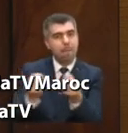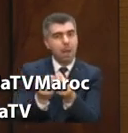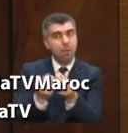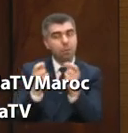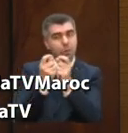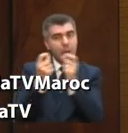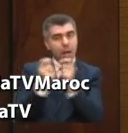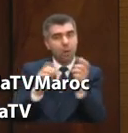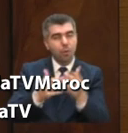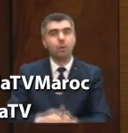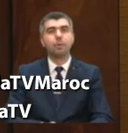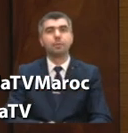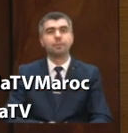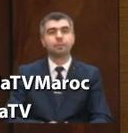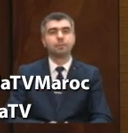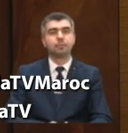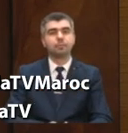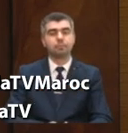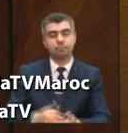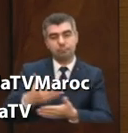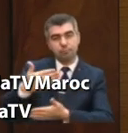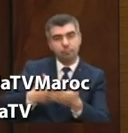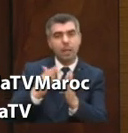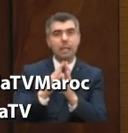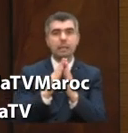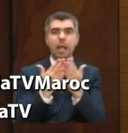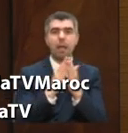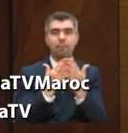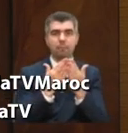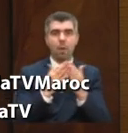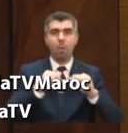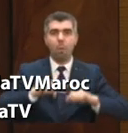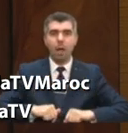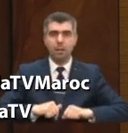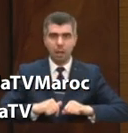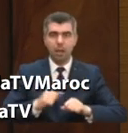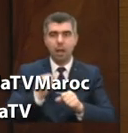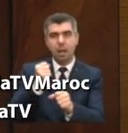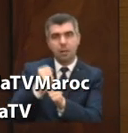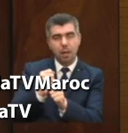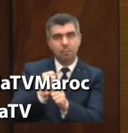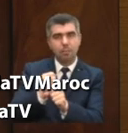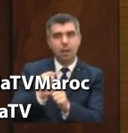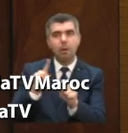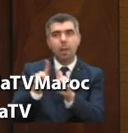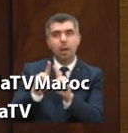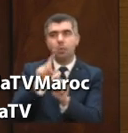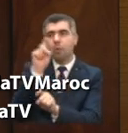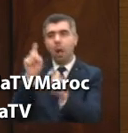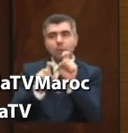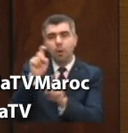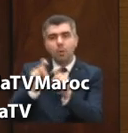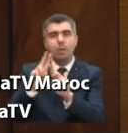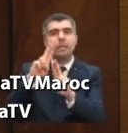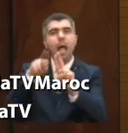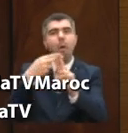خلال هذه المرحلة أعدت الوزارة عدة دلائل تتضمن إجابات عن الأسئلة المحتملة